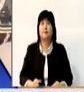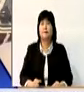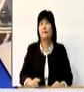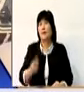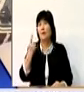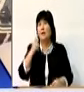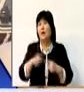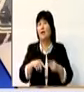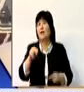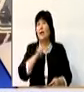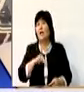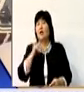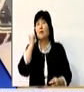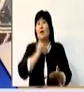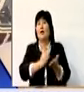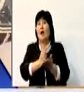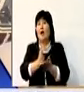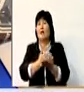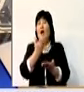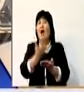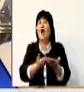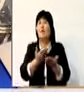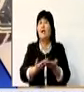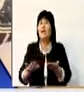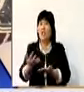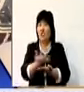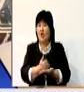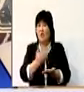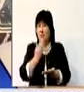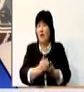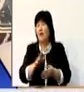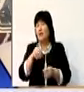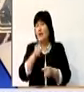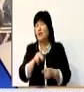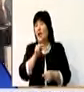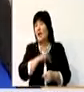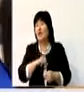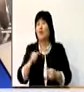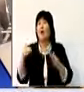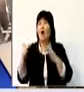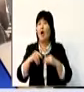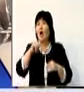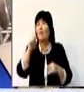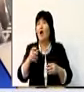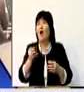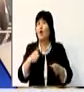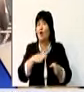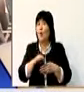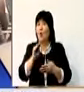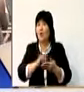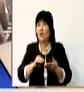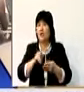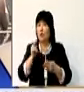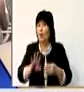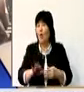Бірінші кезекте еңбек ардагерлері туралы ақпараттарды жинақтап келеміз. Негізінде еңбек майдангерлері туралы әлі толық жазылып болған